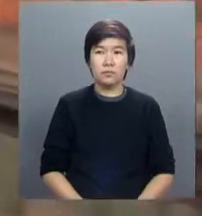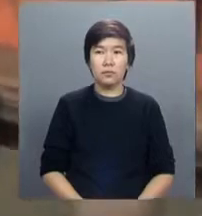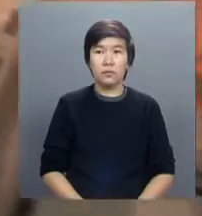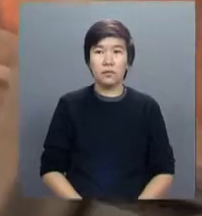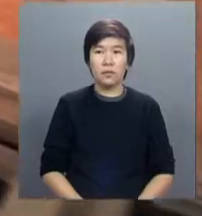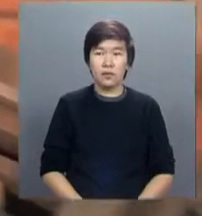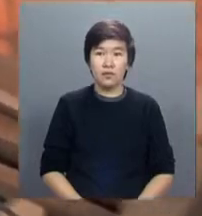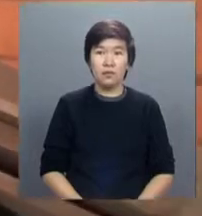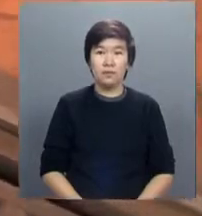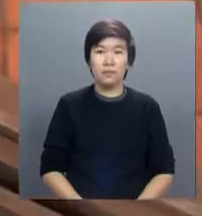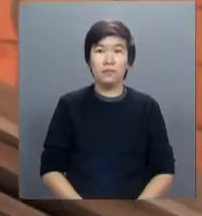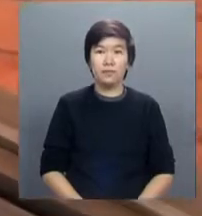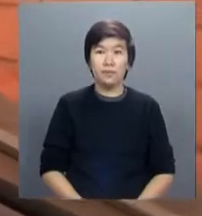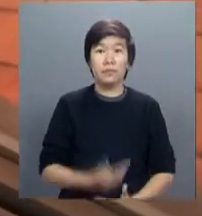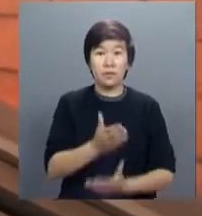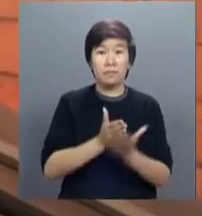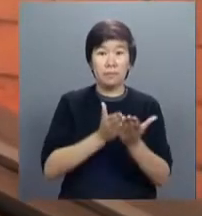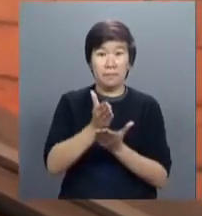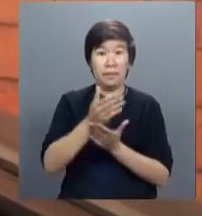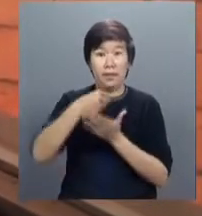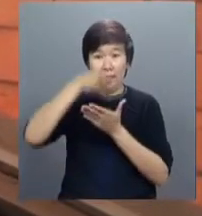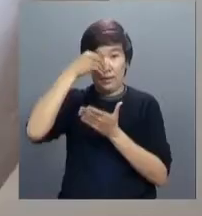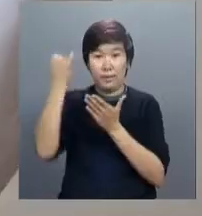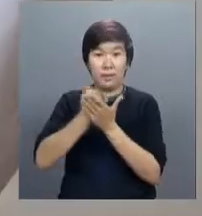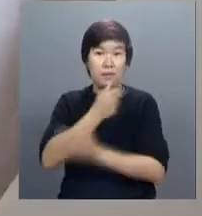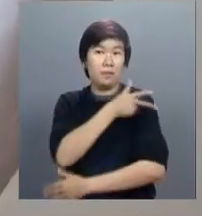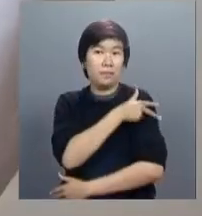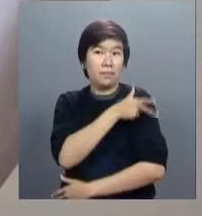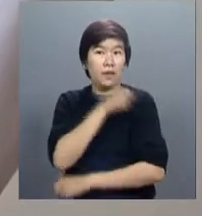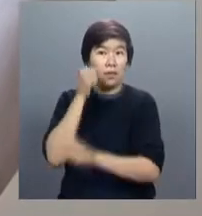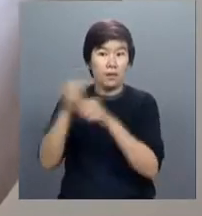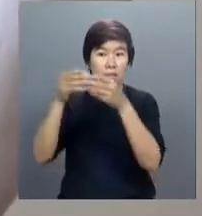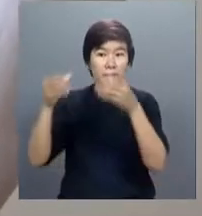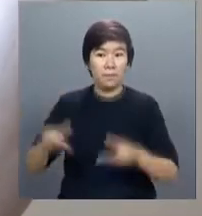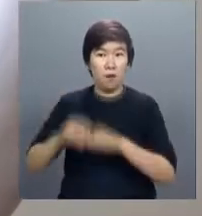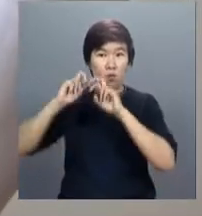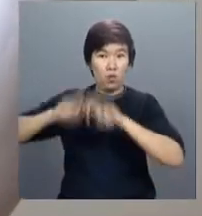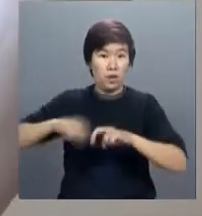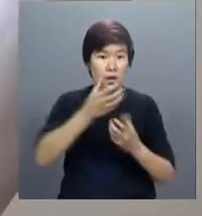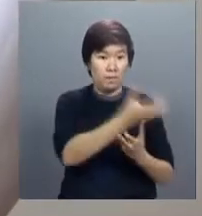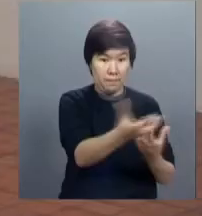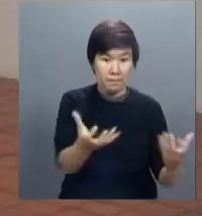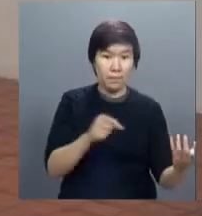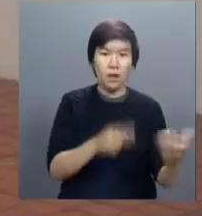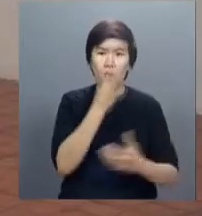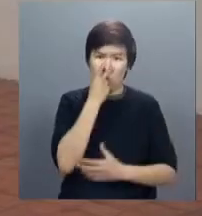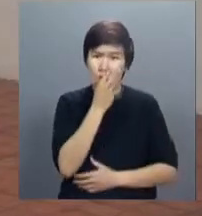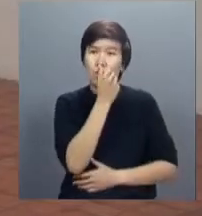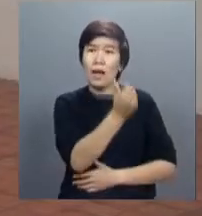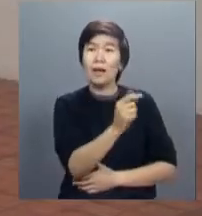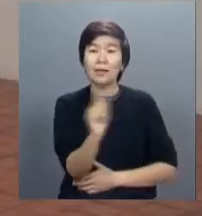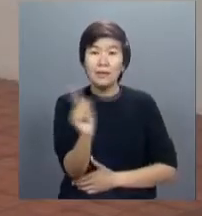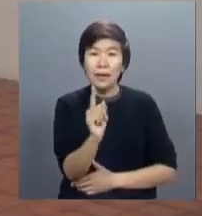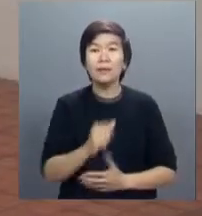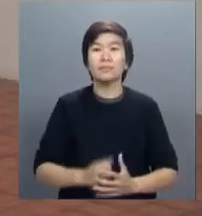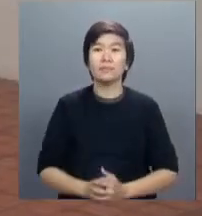ผลงานจบของนักศึกษาศิลปะปริญญาเอกที่เกิดจากการวิจัยสามารถชมได้ในนิทรรศการกระบวนการพัฒนาจัดแส